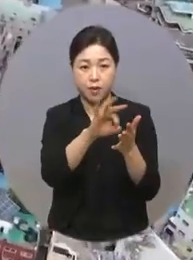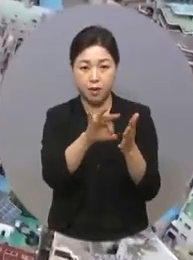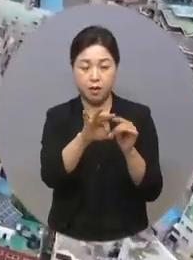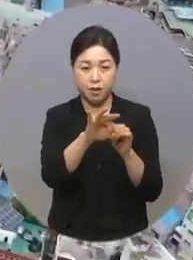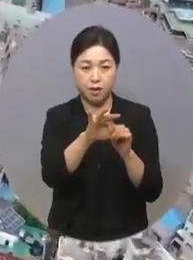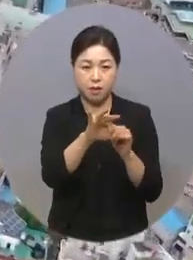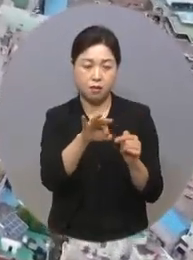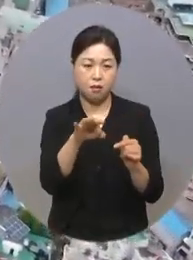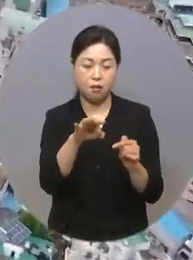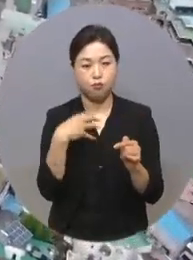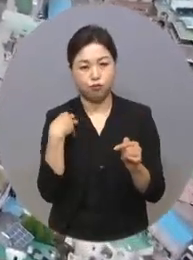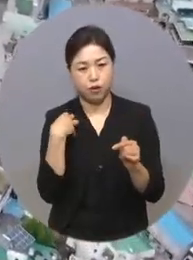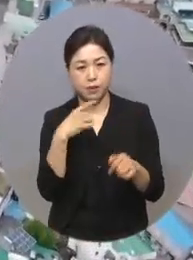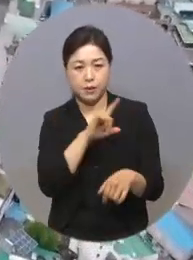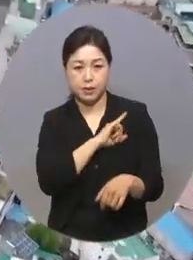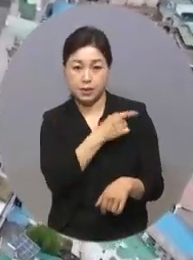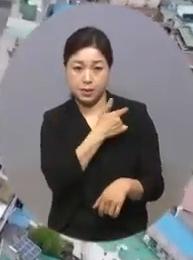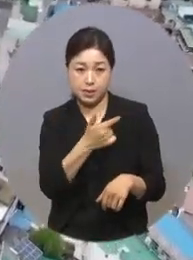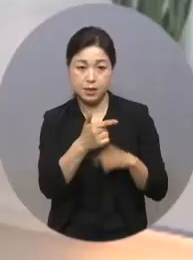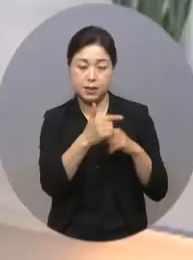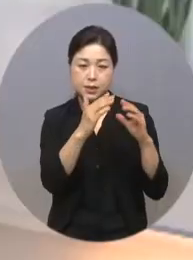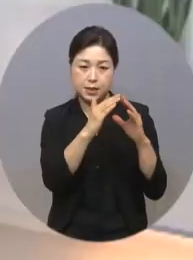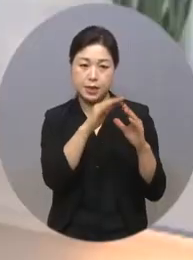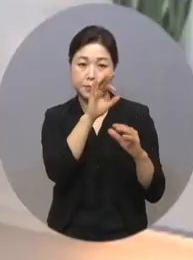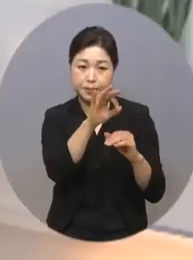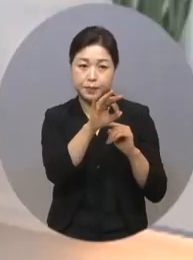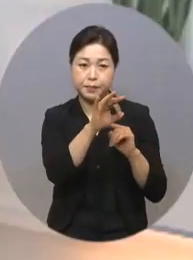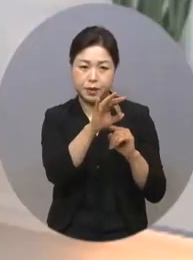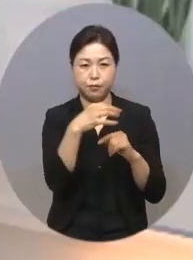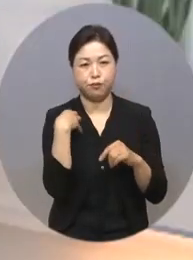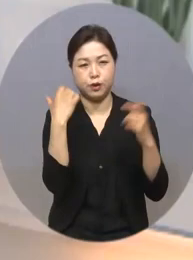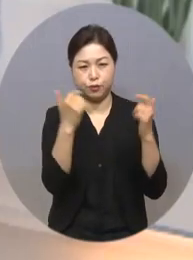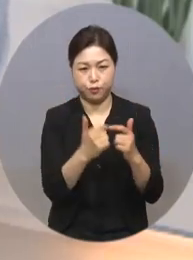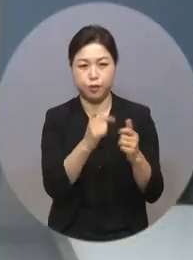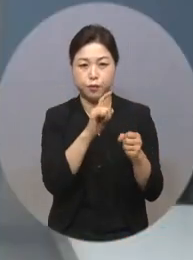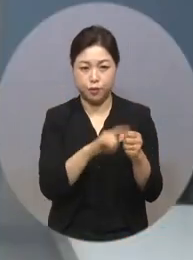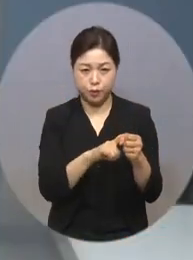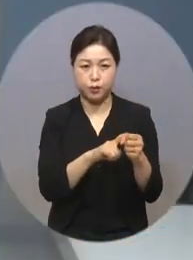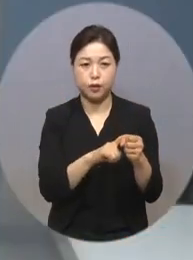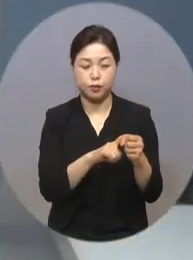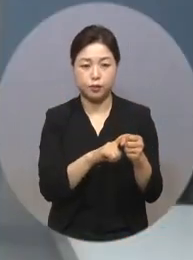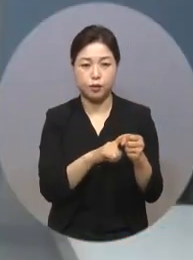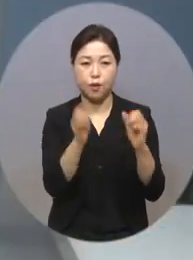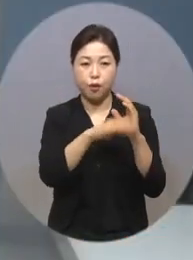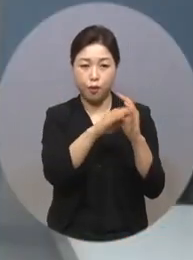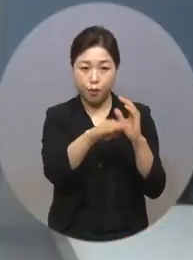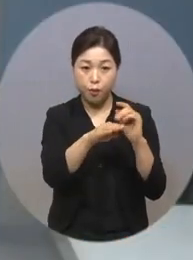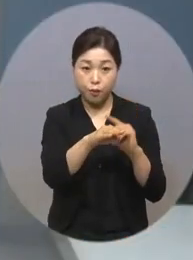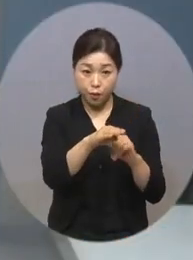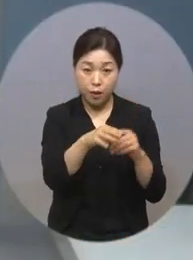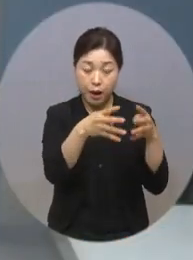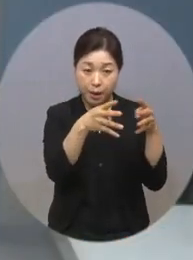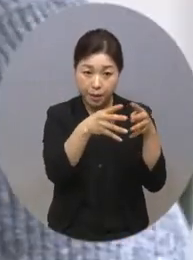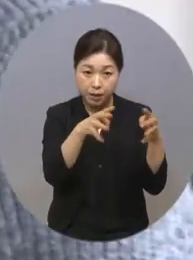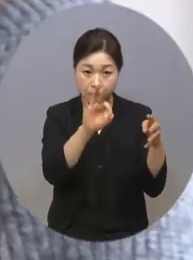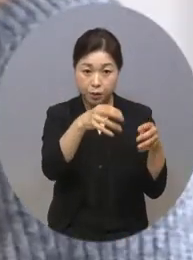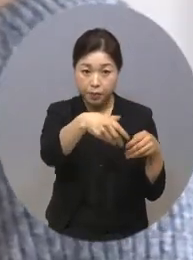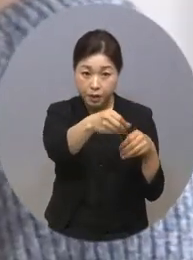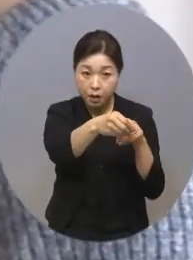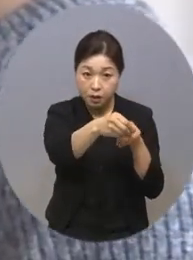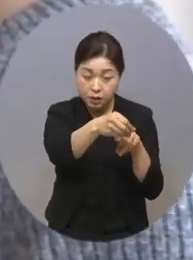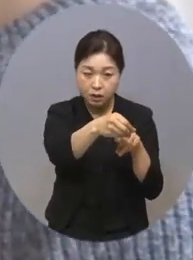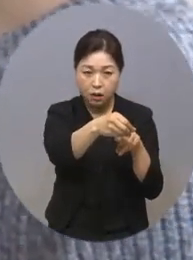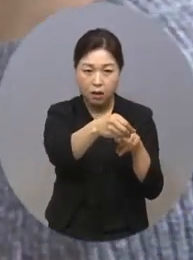부분을 차지하는 주거비 부담을 완화하기 위해 주거급여 확대와 공공임대주택 임대료 동결 연장 등을